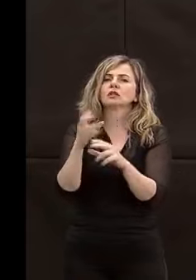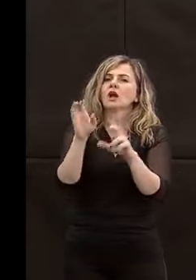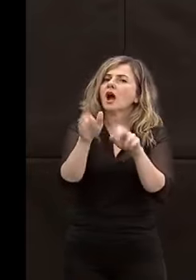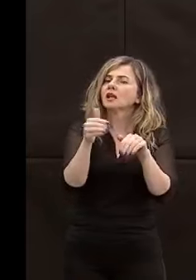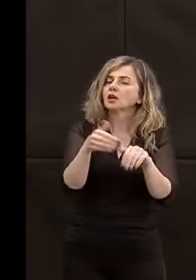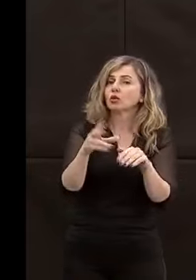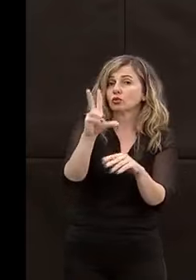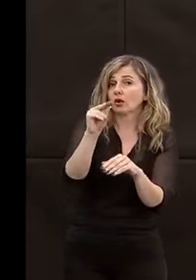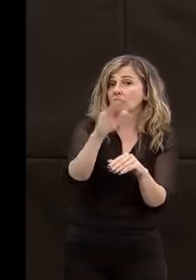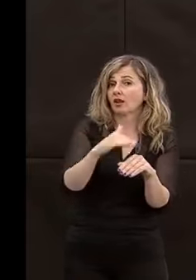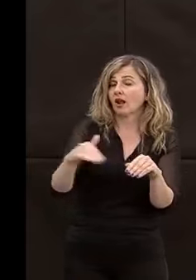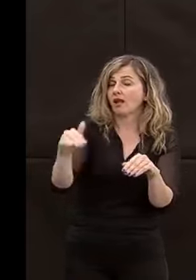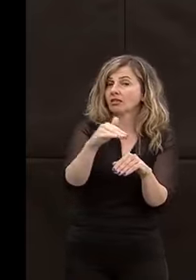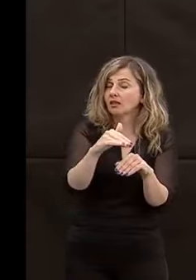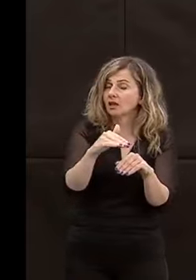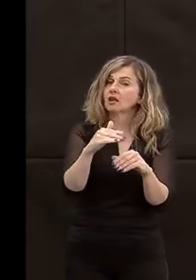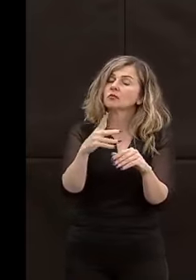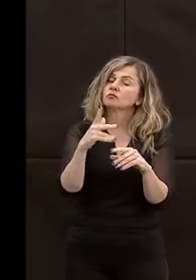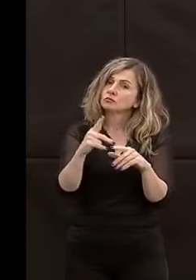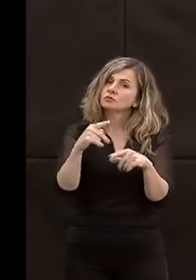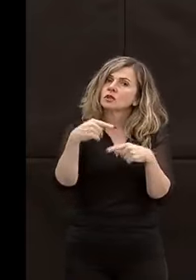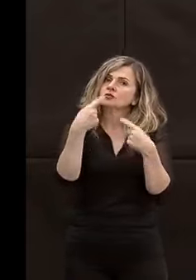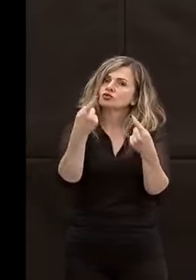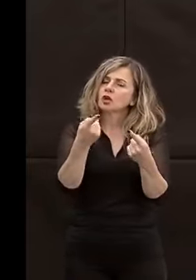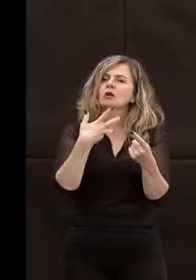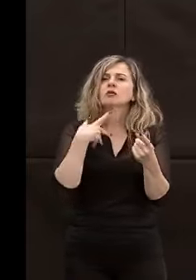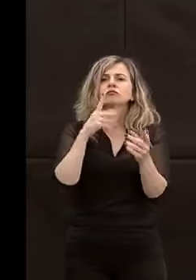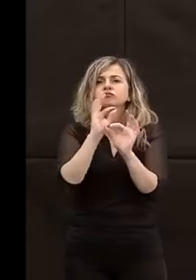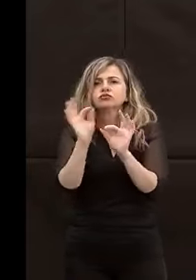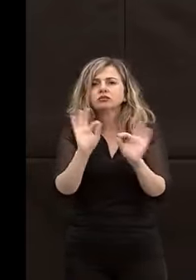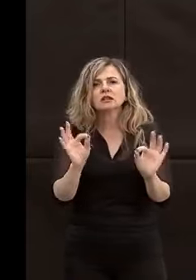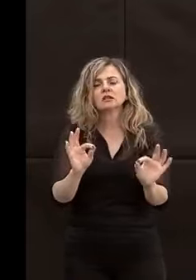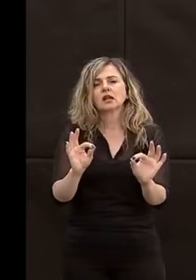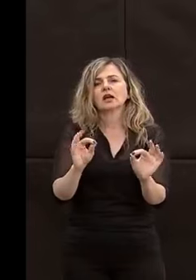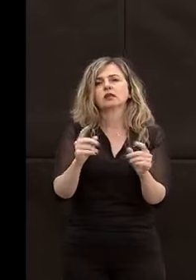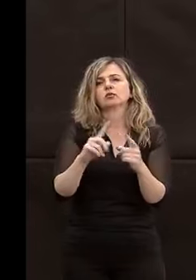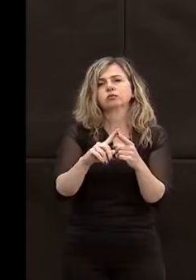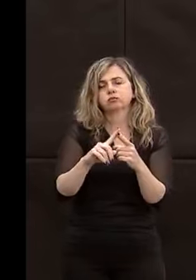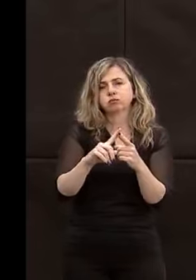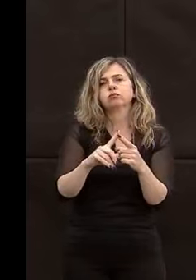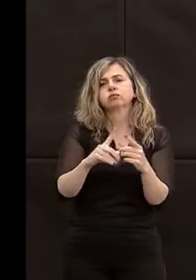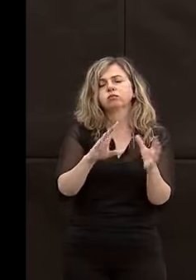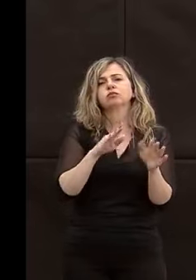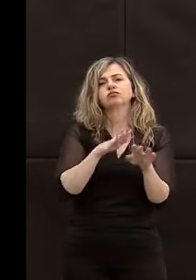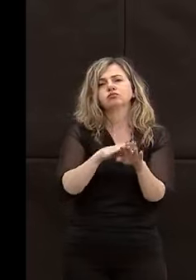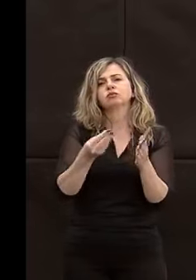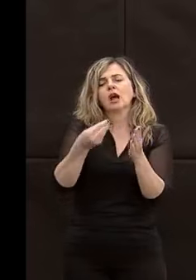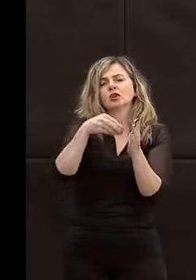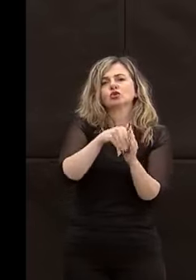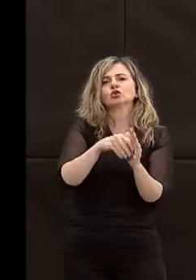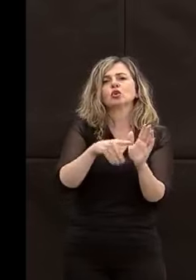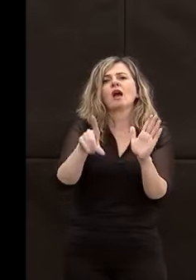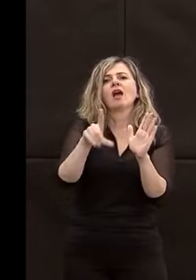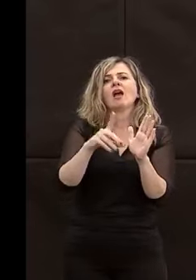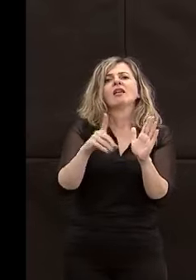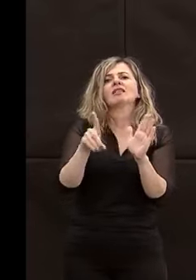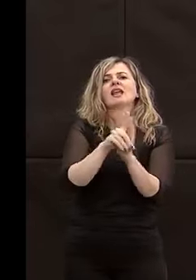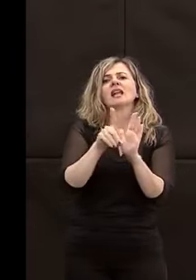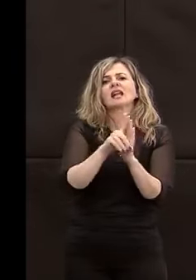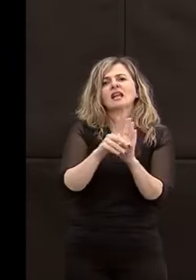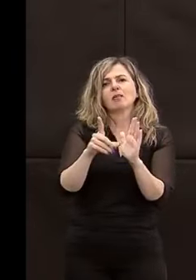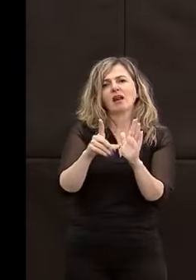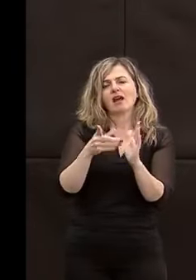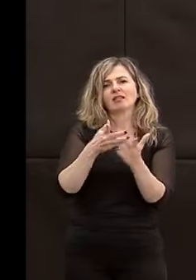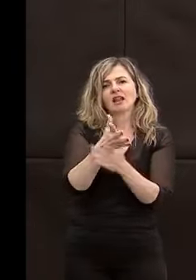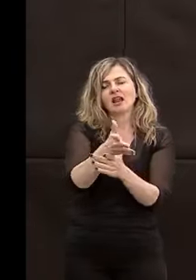e quindi avremo modo poi di andare a di tagliarlo a cui portando a mente con una delibera ma una piattaforma alla quale già c'erano dei